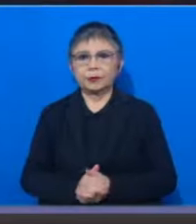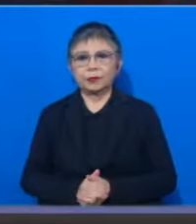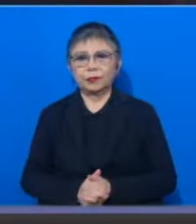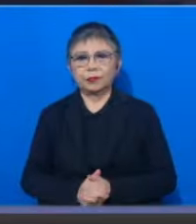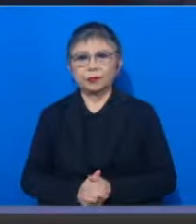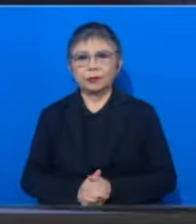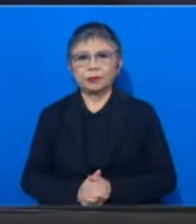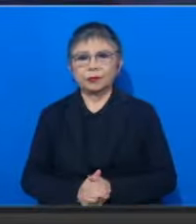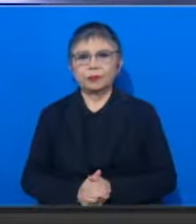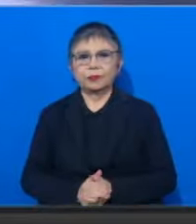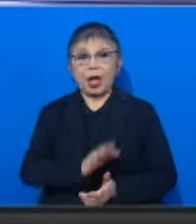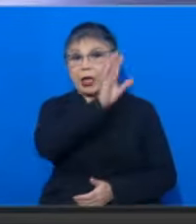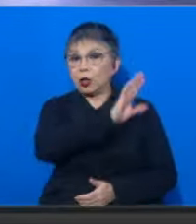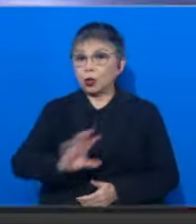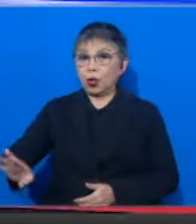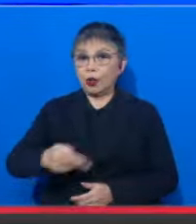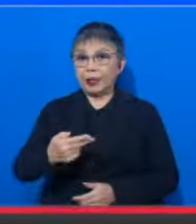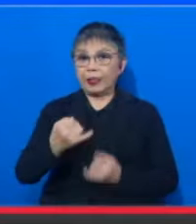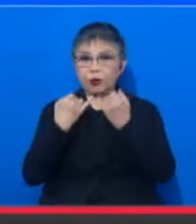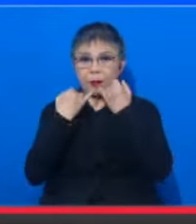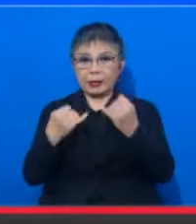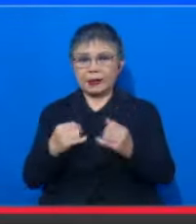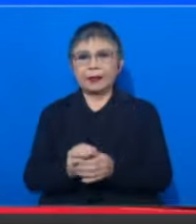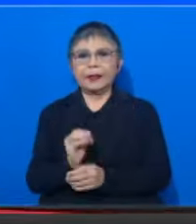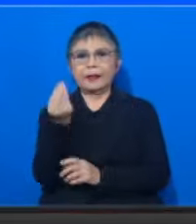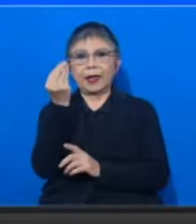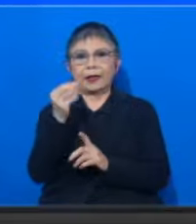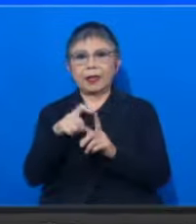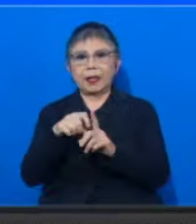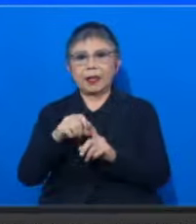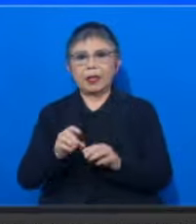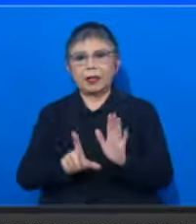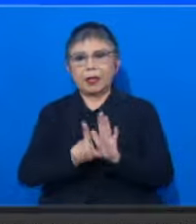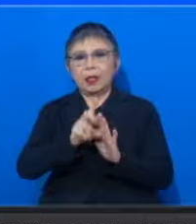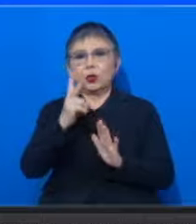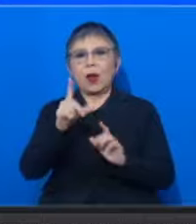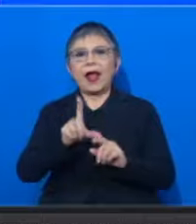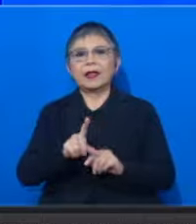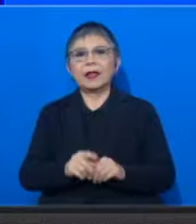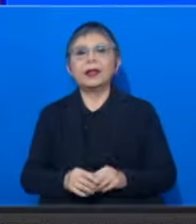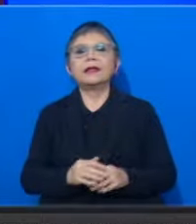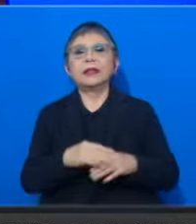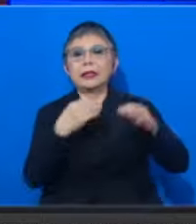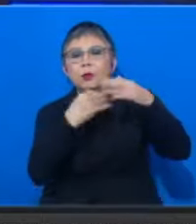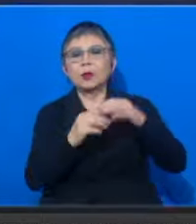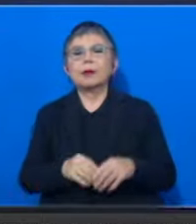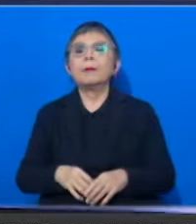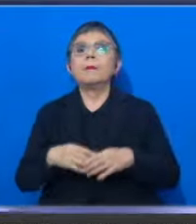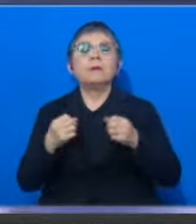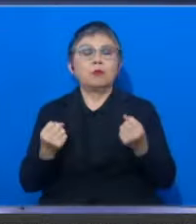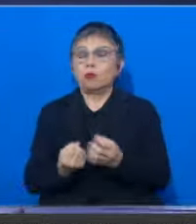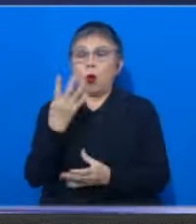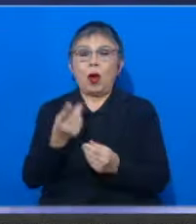Kita ke informasi dari sejumlah daerah di tanah air. Di Jakarta Pusat, rumah dua lantai milik warga Petamburan, Tanah Abang hangus terbakar Kamis siang. Pemicunya